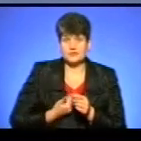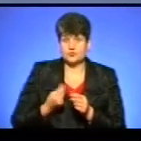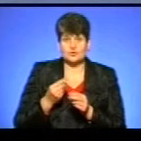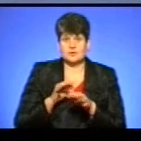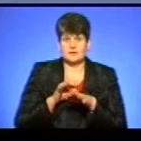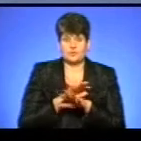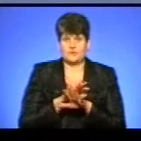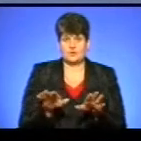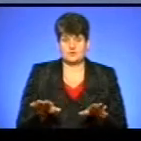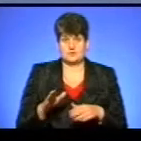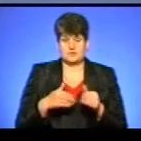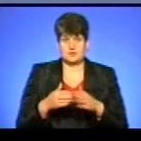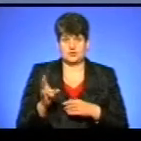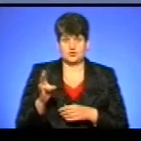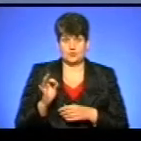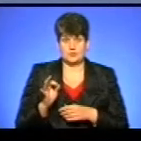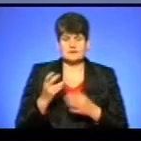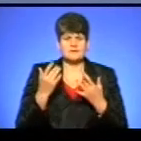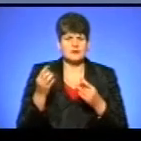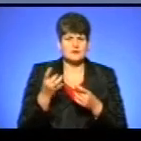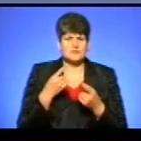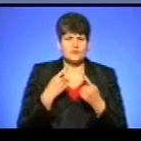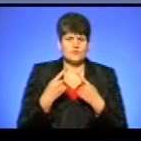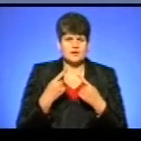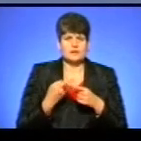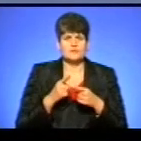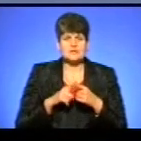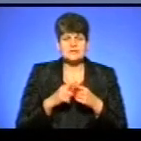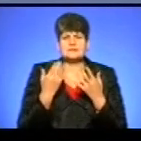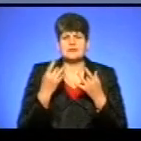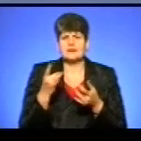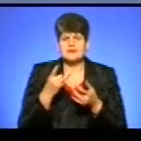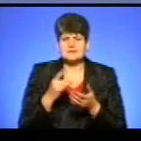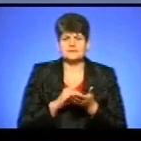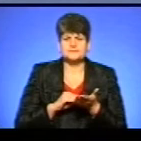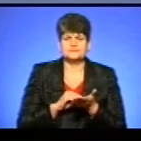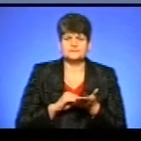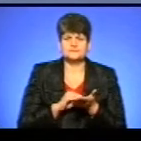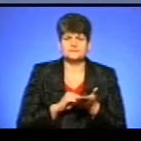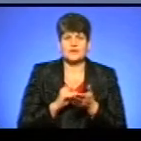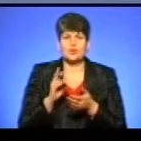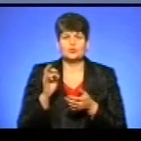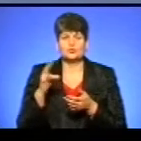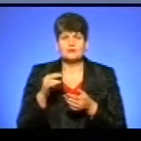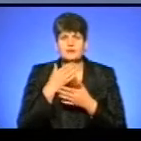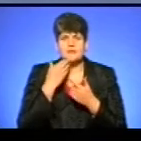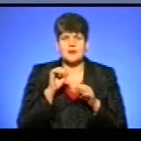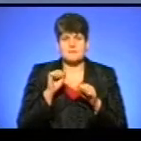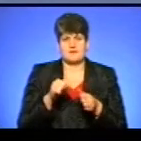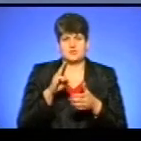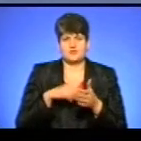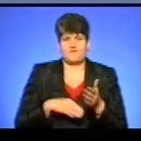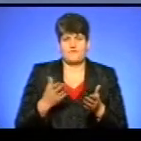проводилась практично. Скільки разів ми про це говорили з перевізником? Скільки разів посилали кондукторів на перевірку? Кондуктор не має права штрафувати